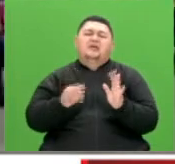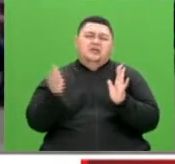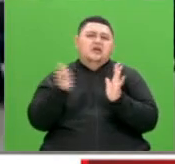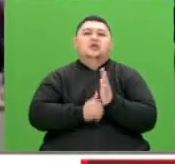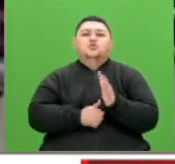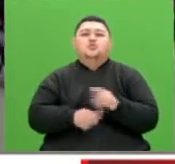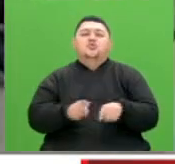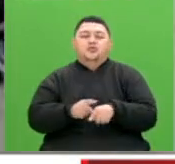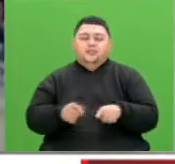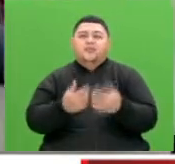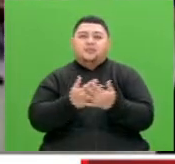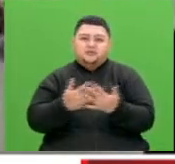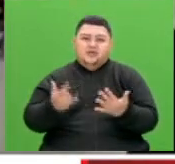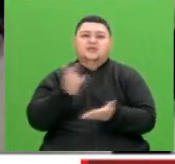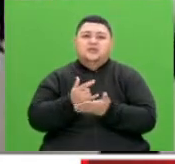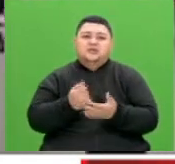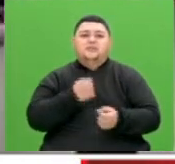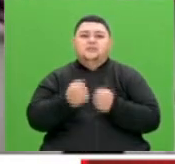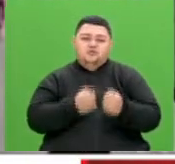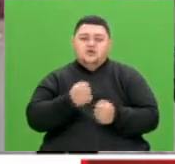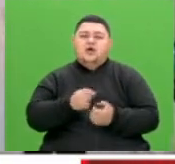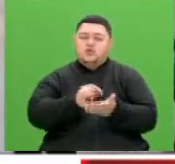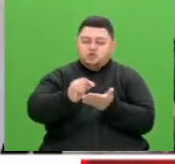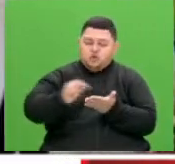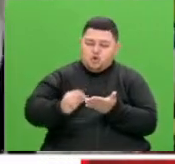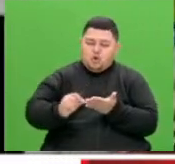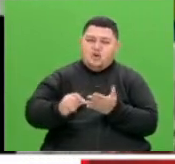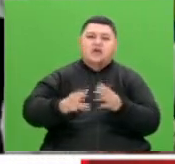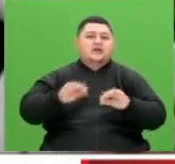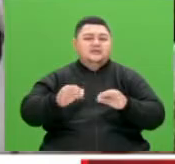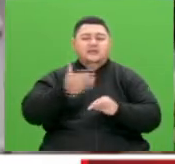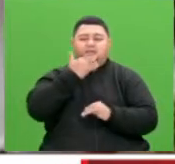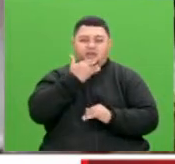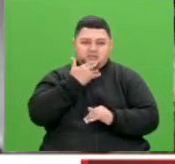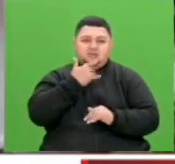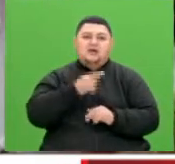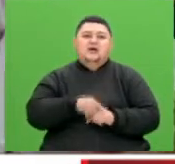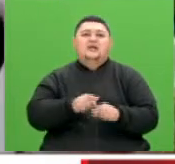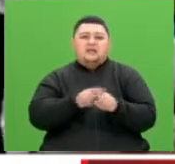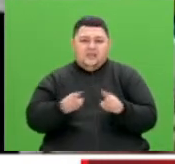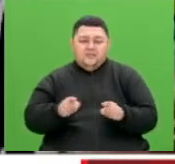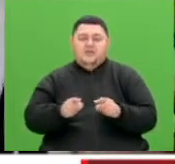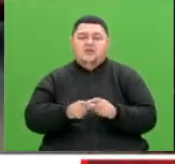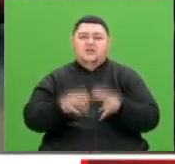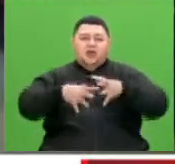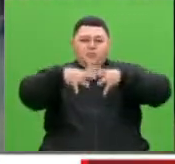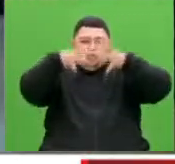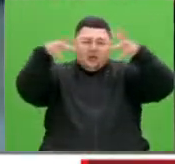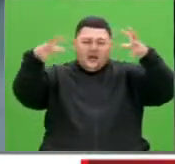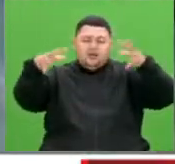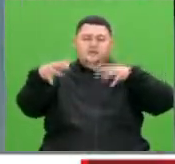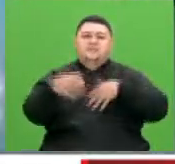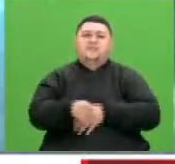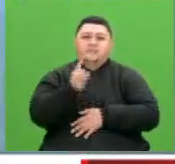Meski demikian, warga dan anak sekolah tetap beraktivitas seperti biasa. Padahal kabut asap berbahaya bagi paru-paru. Sementara